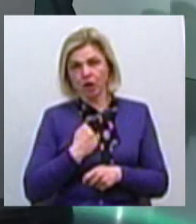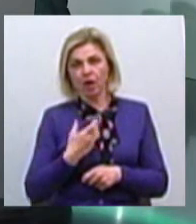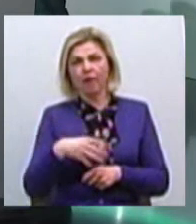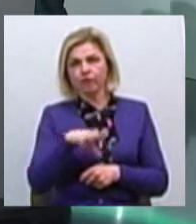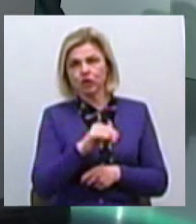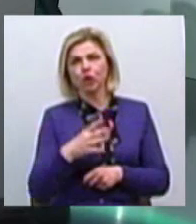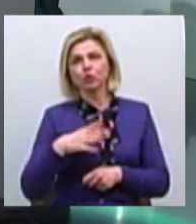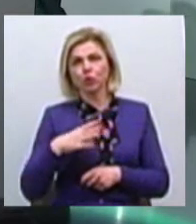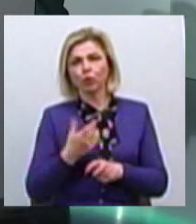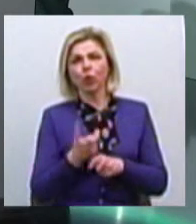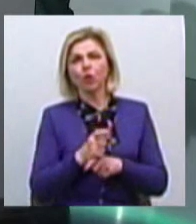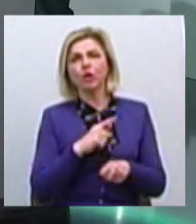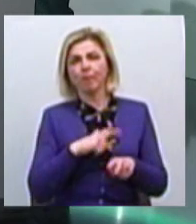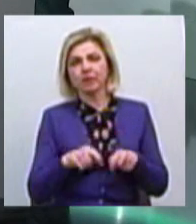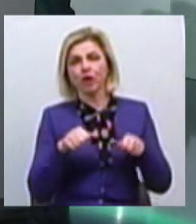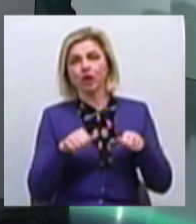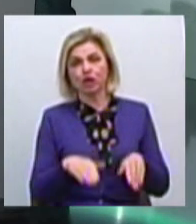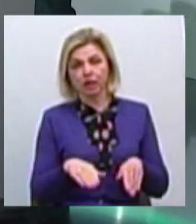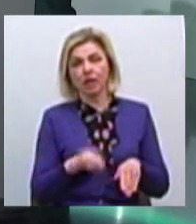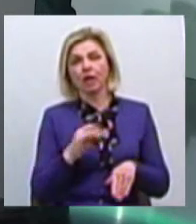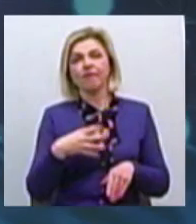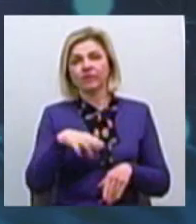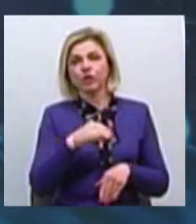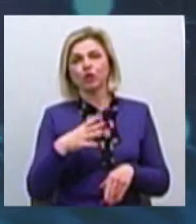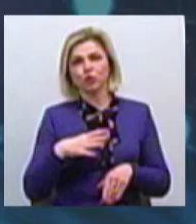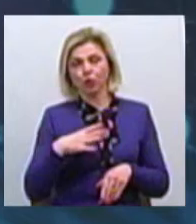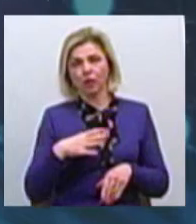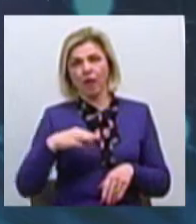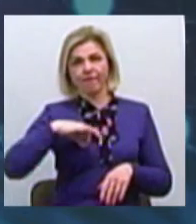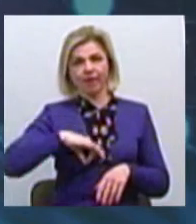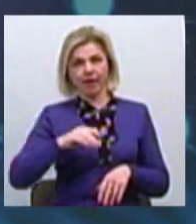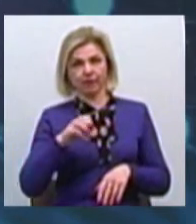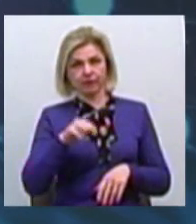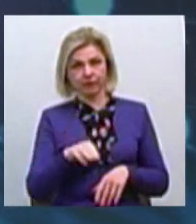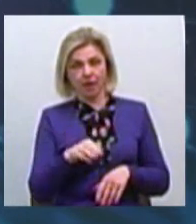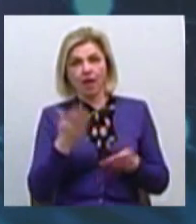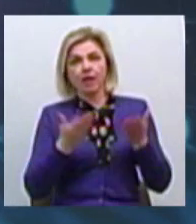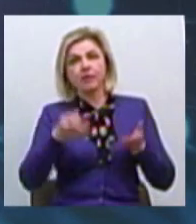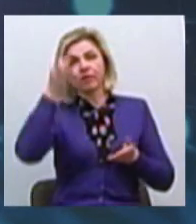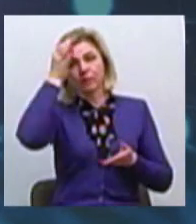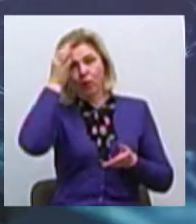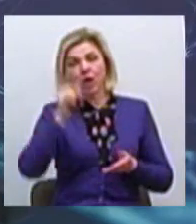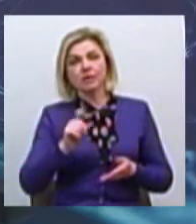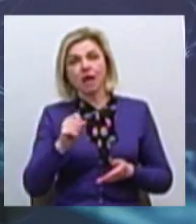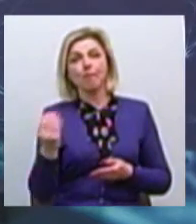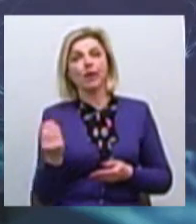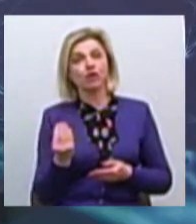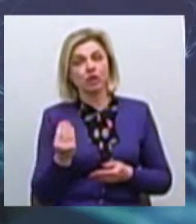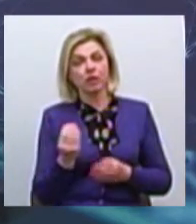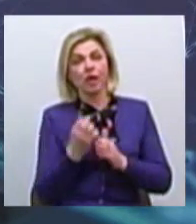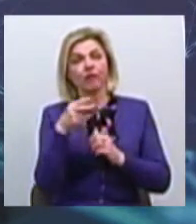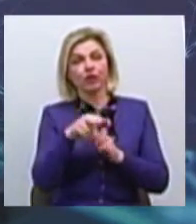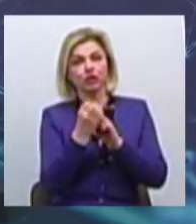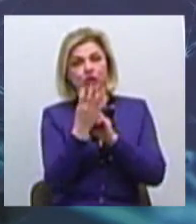очень быстрых решений. И все ждут эффекта. Потому что если мы вспомним, за Петра Алексеевича в 2014